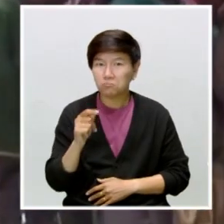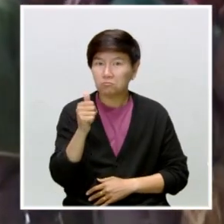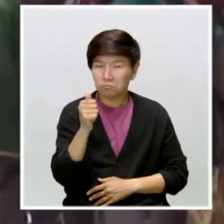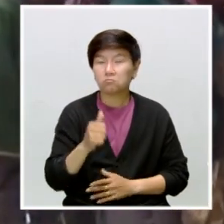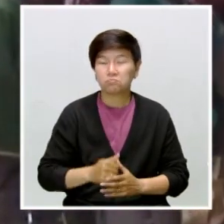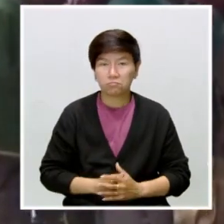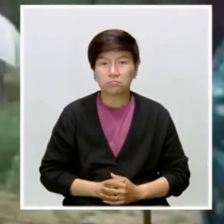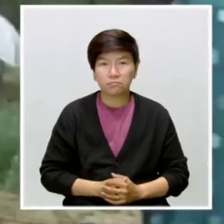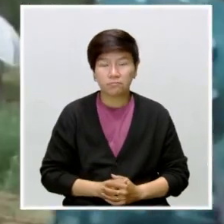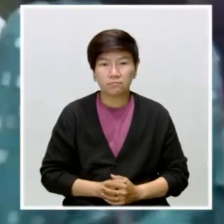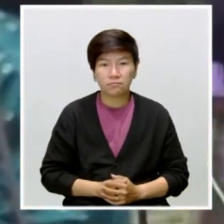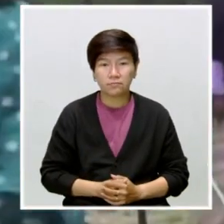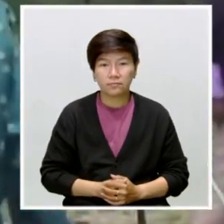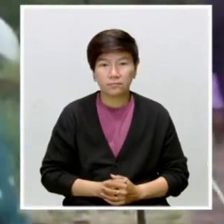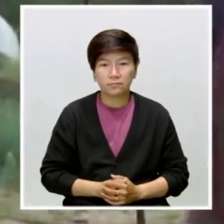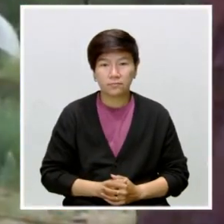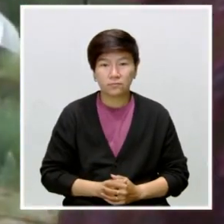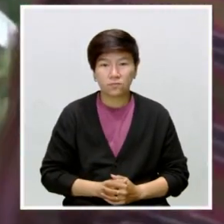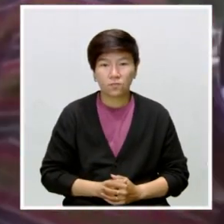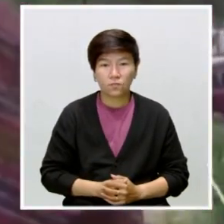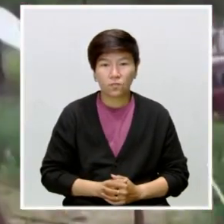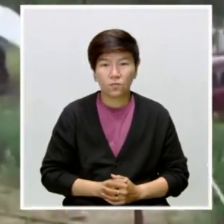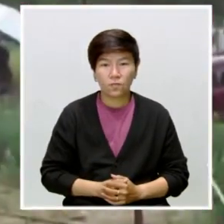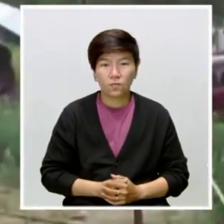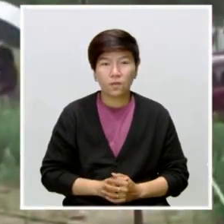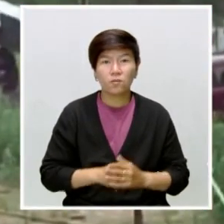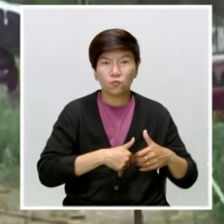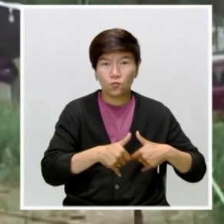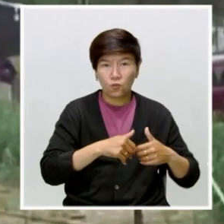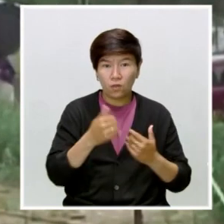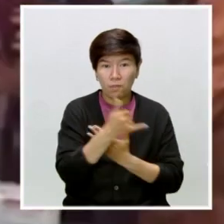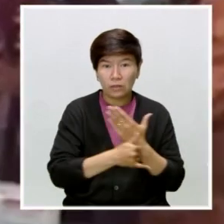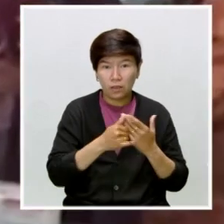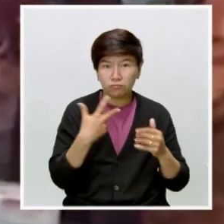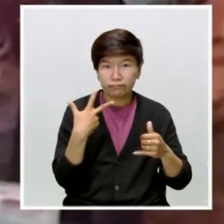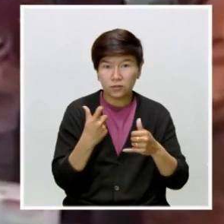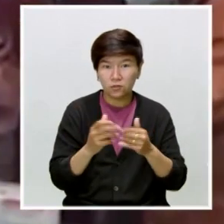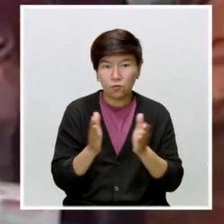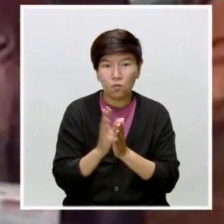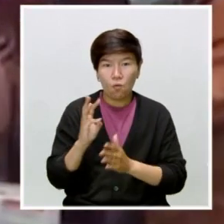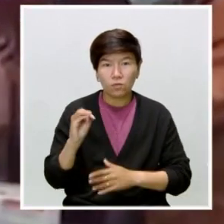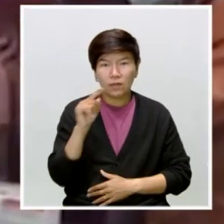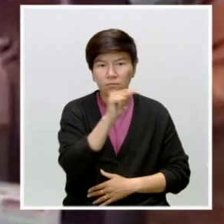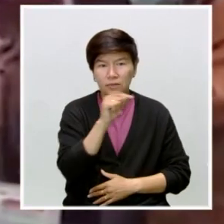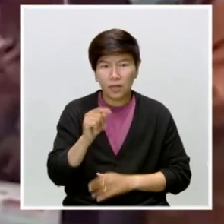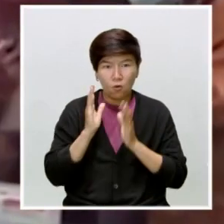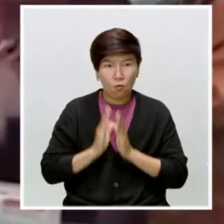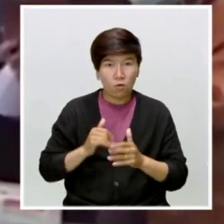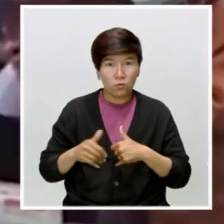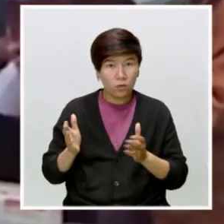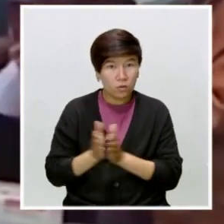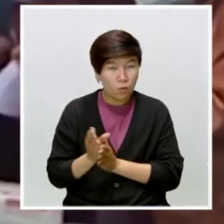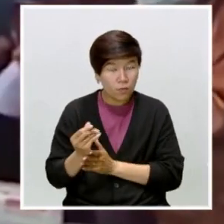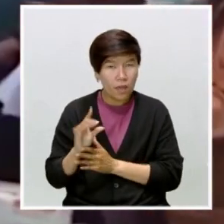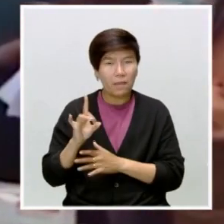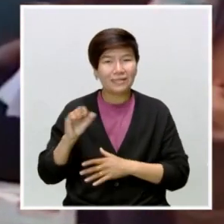เป็นผู้ใหญ่นะคะและก็ได้ฉีดวัคซีนให้กับประชากรทั่วประเทศไปแล้ว 63% จากประชากรทั้งหมดที่มีอยู่ประมาณเกือบ 800,000 ค